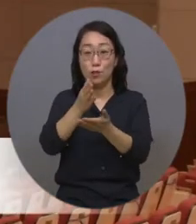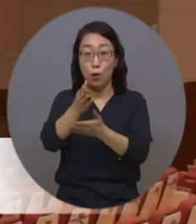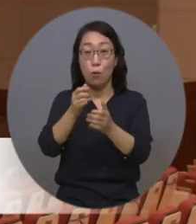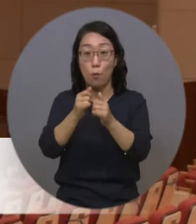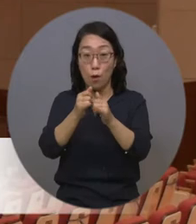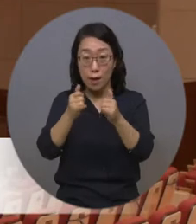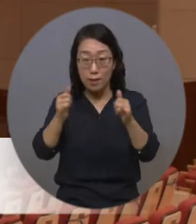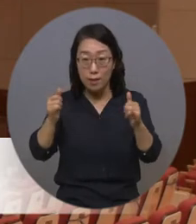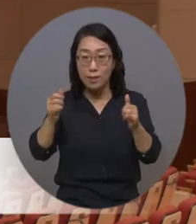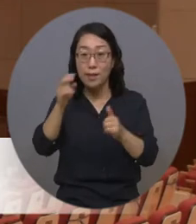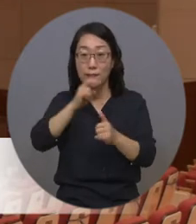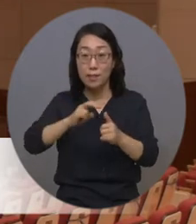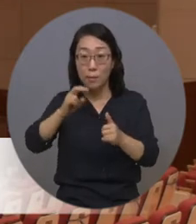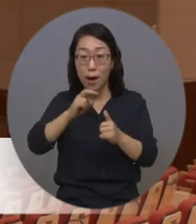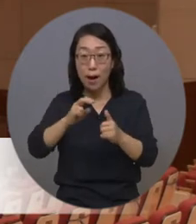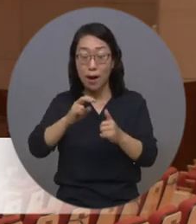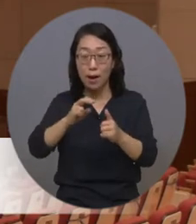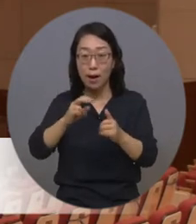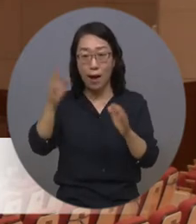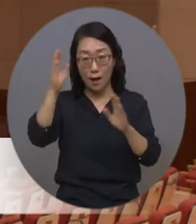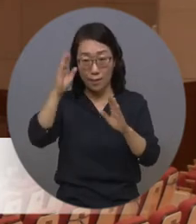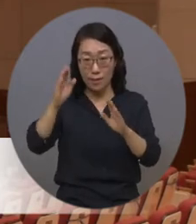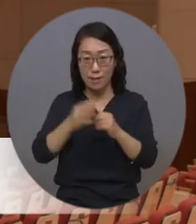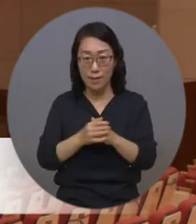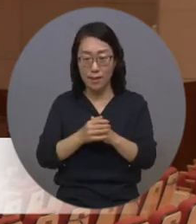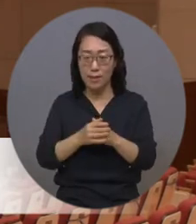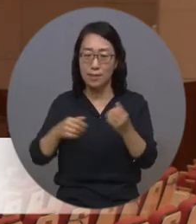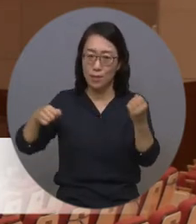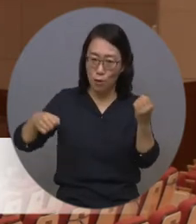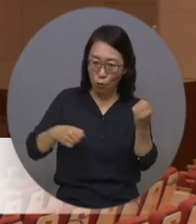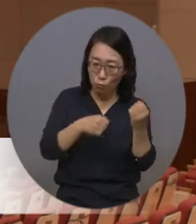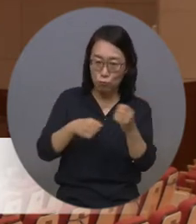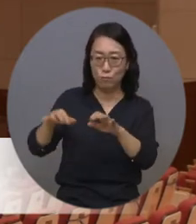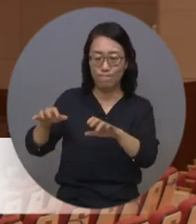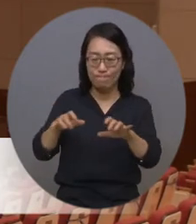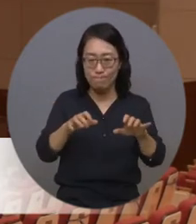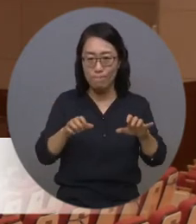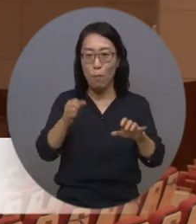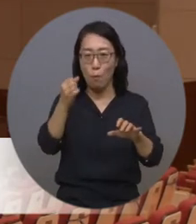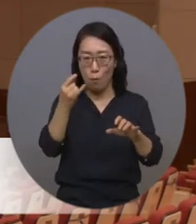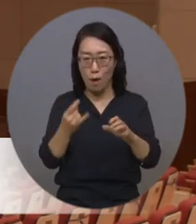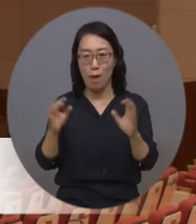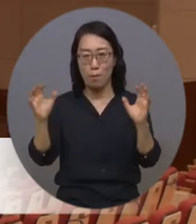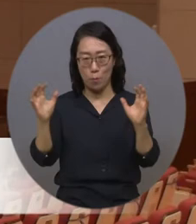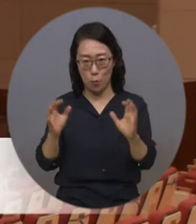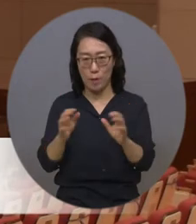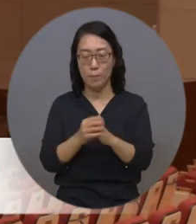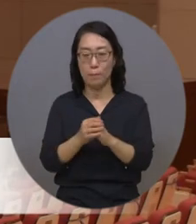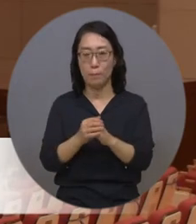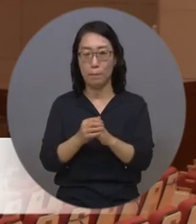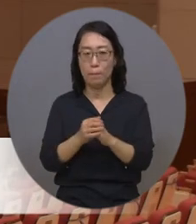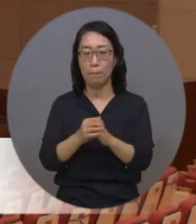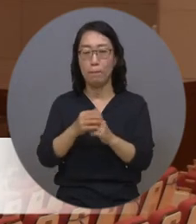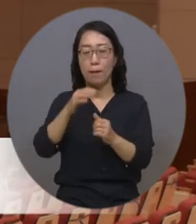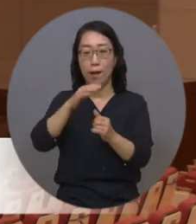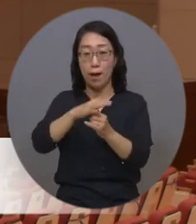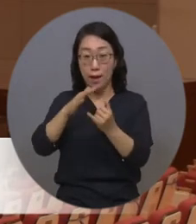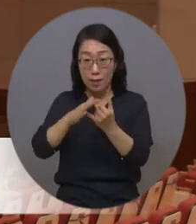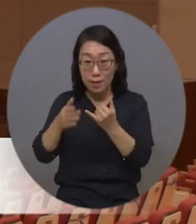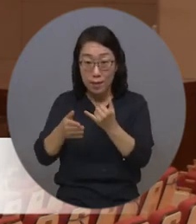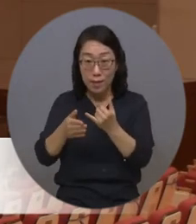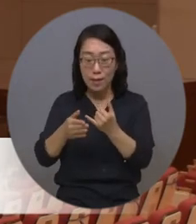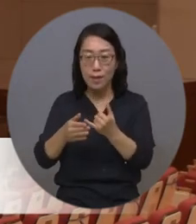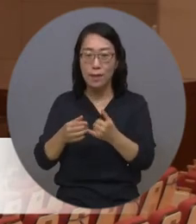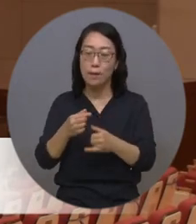전공하는 음악인들이 모여서 함께 연주하는 음악회입니다. 아이들이 음악인으로서의 소양과